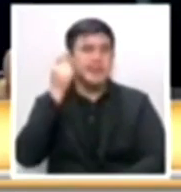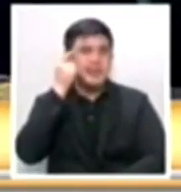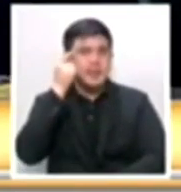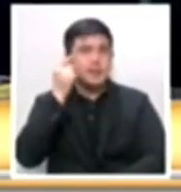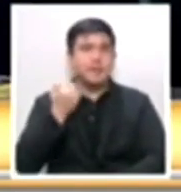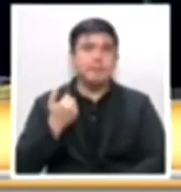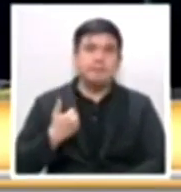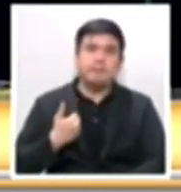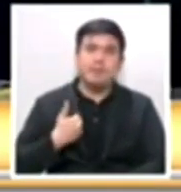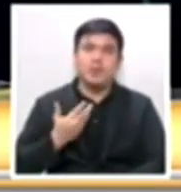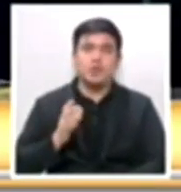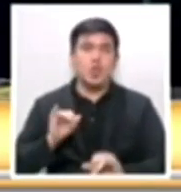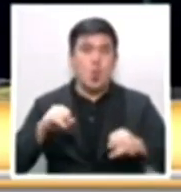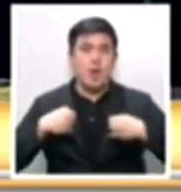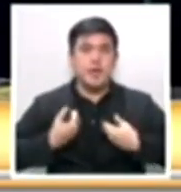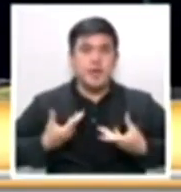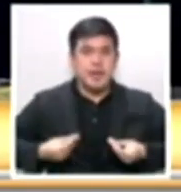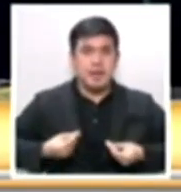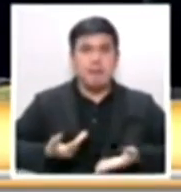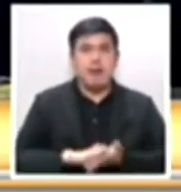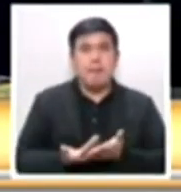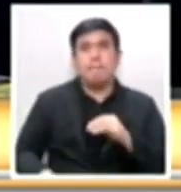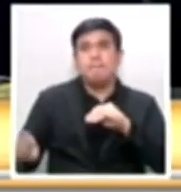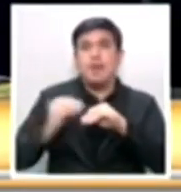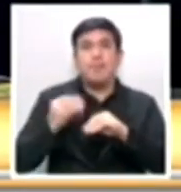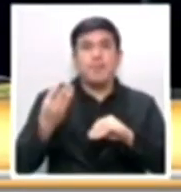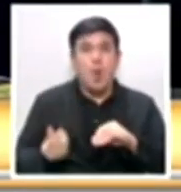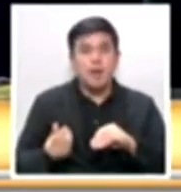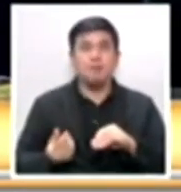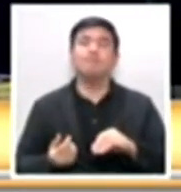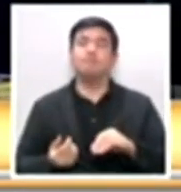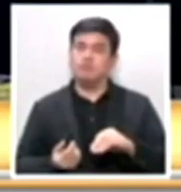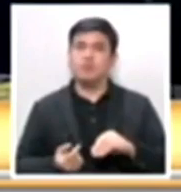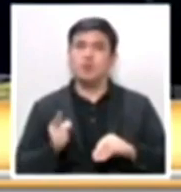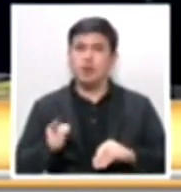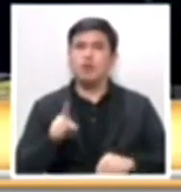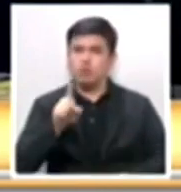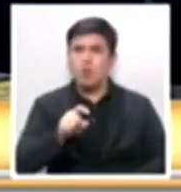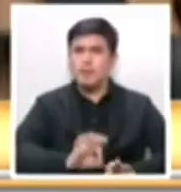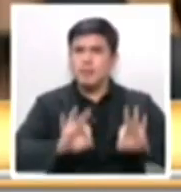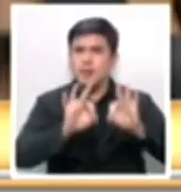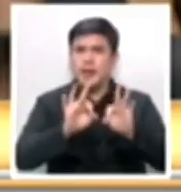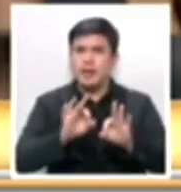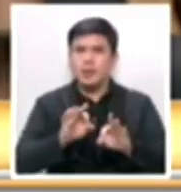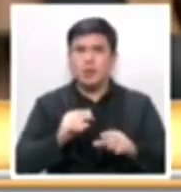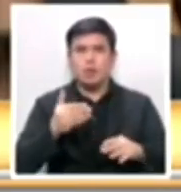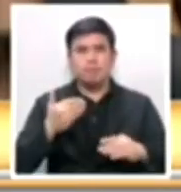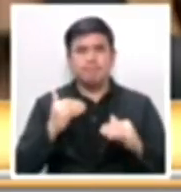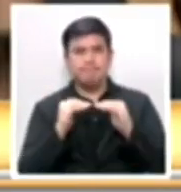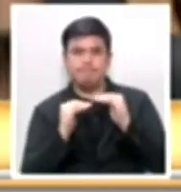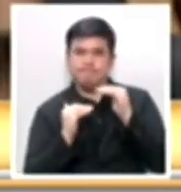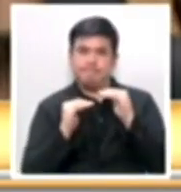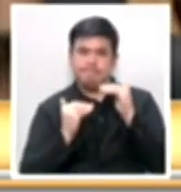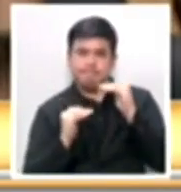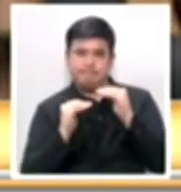ท่ากับว่านายทุนเจ้าสัวพวกนี้มีเงินเพิ่มขึ้นเท่าไหร่ผมว่าเราน่าจะตอกย้ำปัญหาเหลื่อมล้ำได้ไ